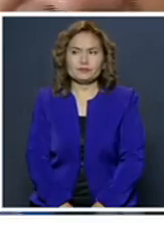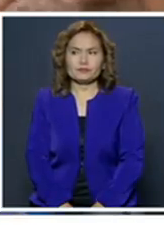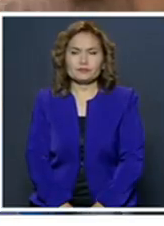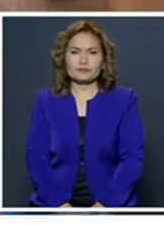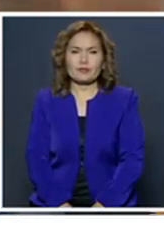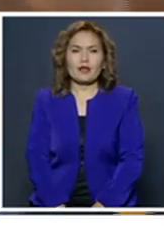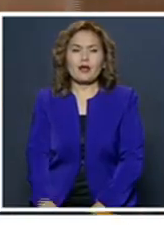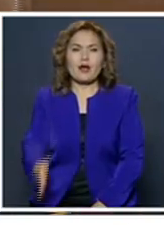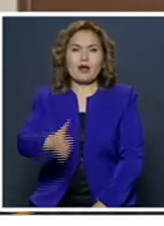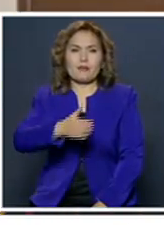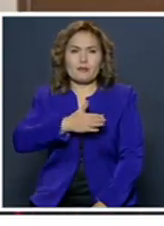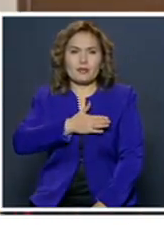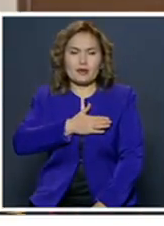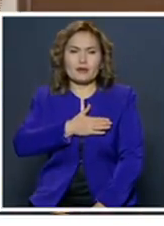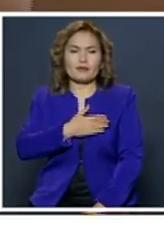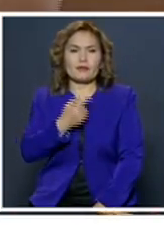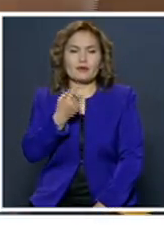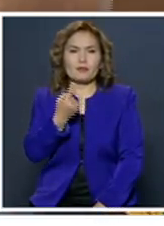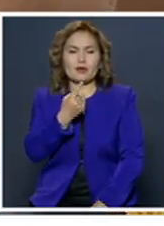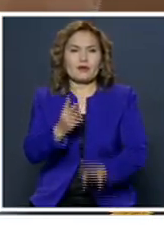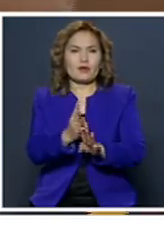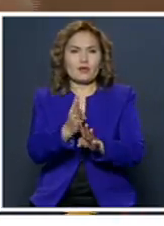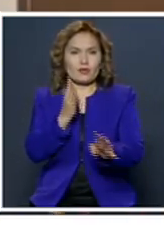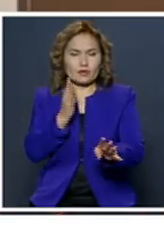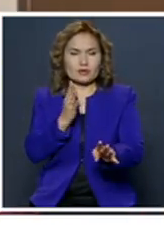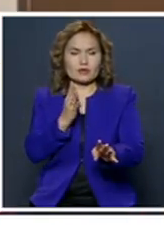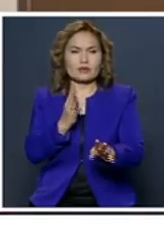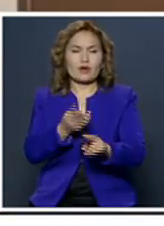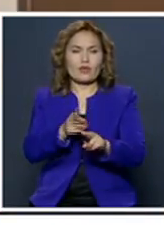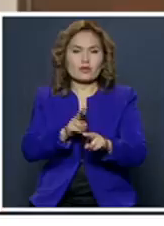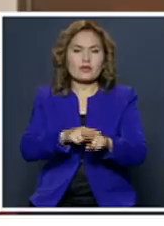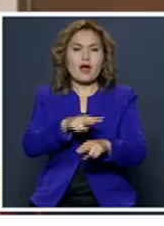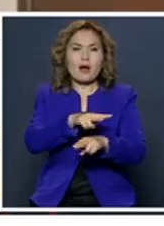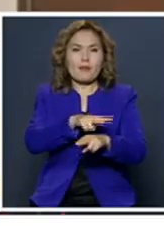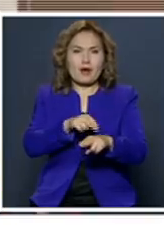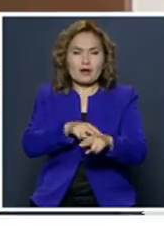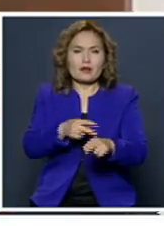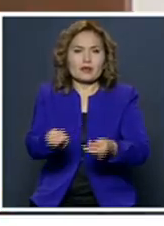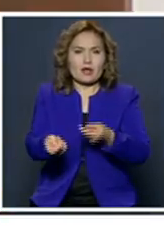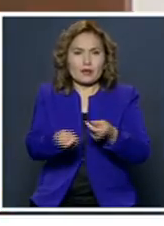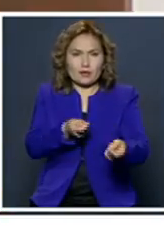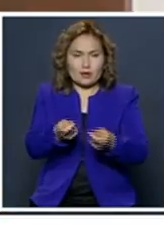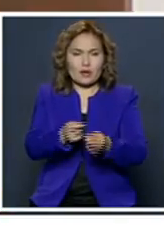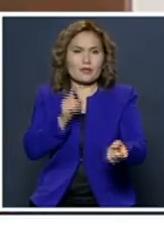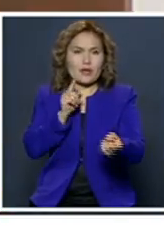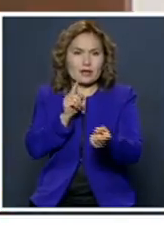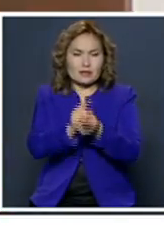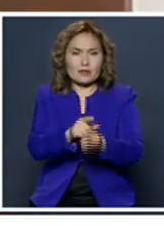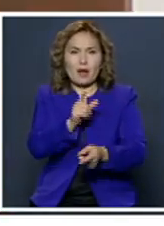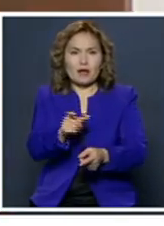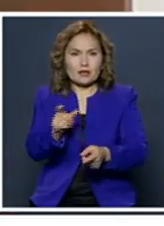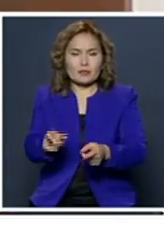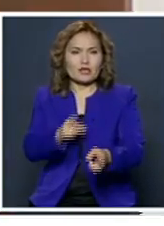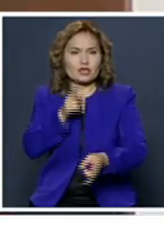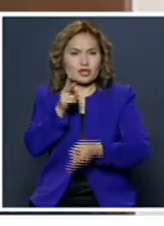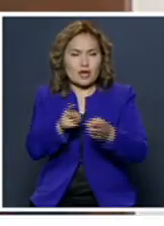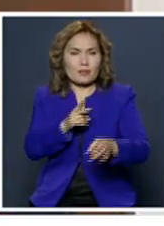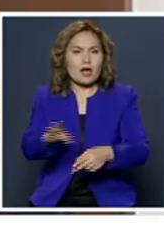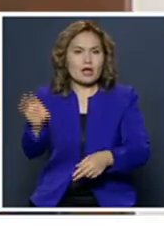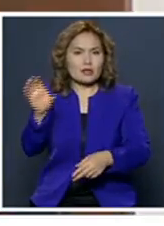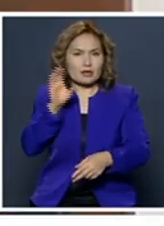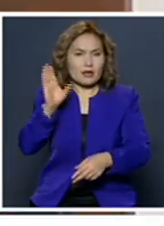Біріншіден мен өзім қабылдаймын, менің орынбасарларым қабылдайды, біздің департаменттің бастығы қабылдайды. Жауапкершілігін біз көтеріп жатырмыз.